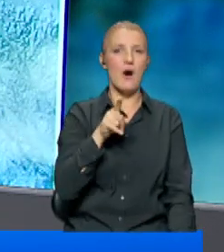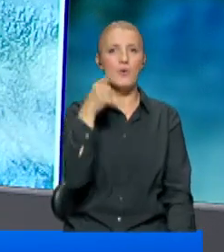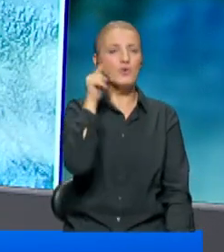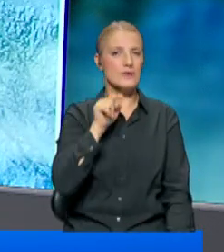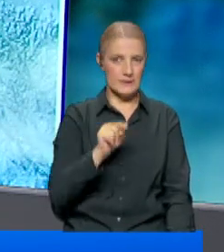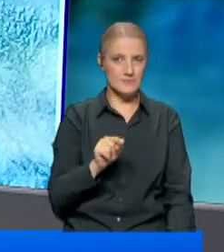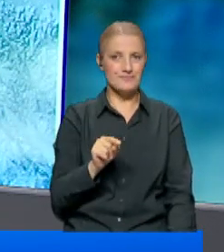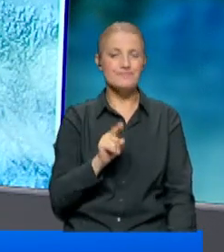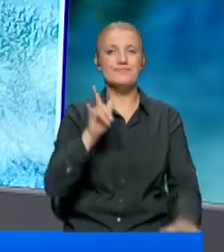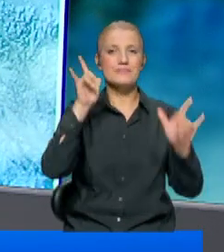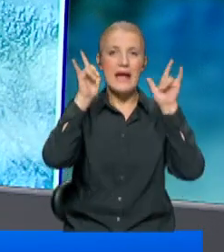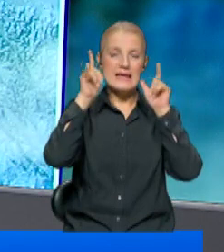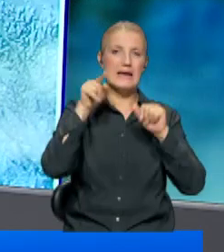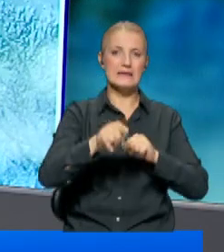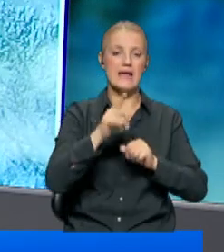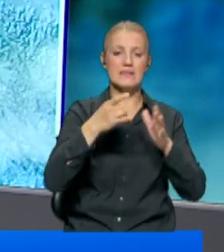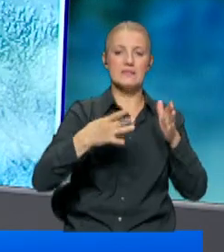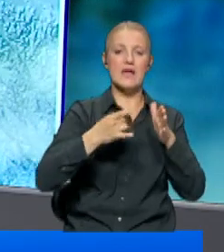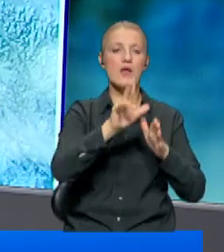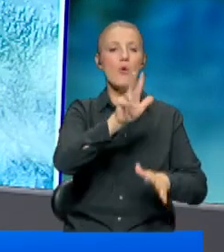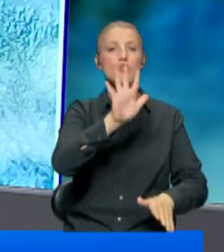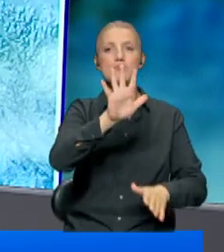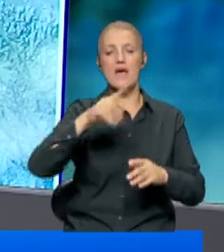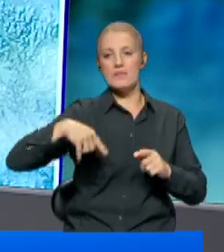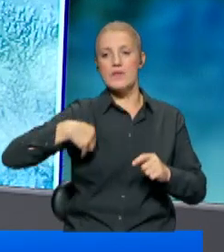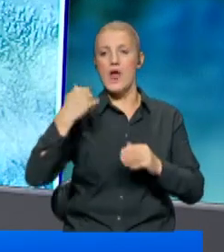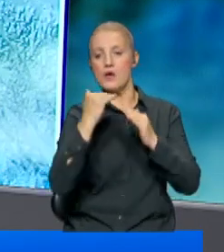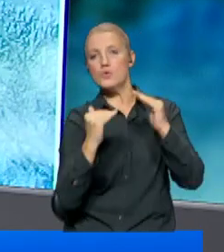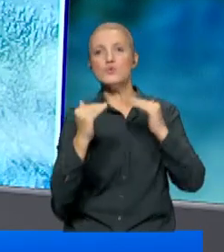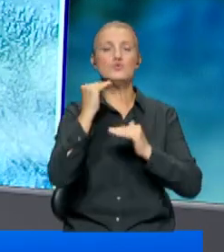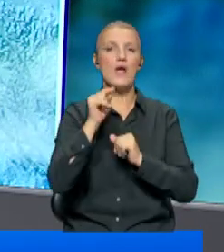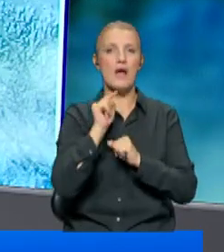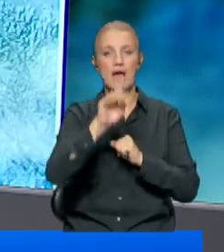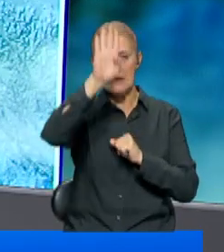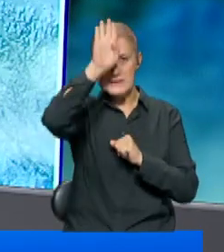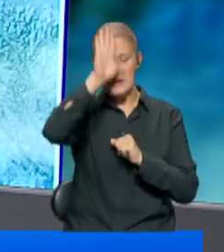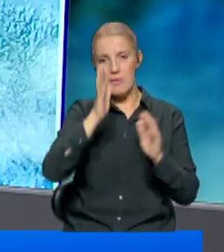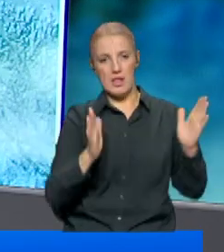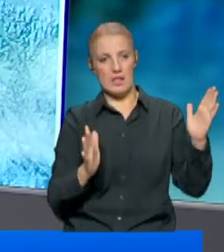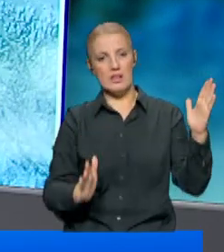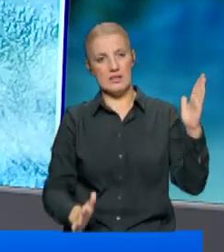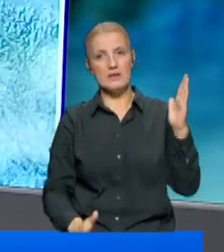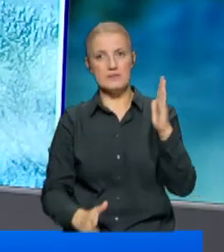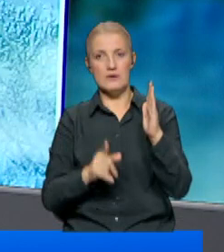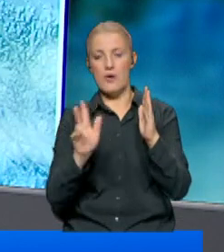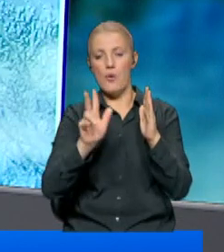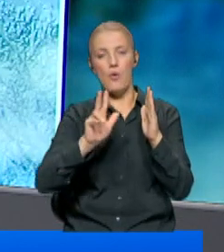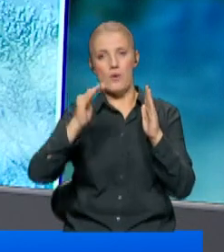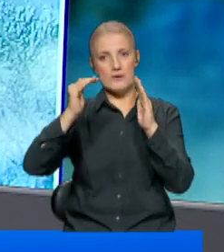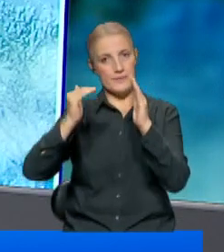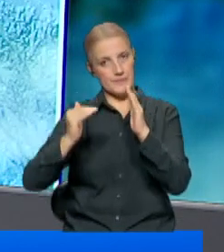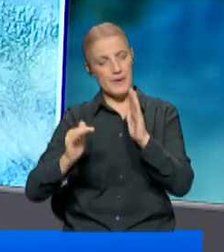Dolayısıyla mesela Edirne'de Tekirdağ'da 35 derecenin üzerinde sıcaklıklar ölçülüyor İstanbul'a yaklaştıkça bu 30°